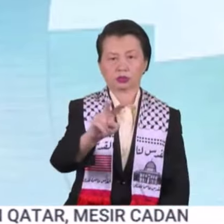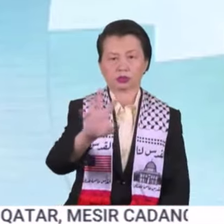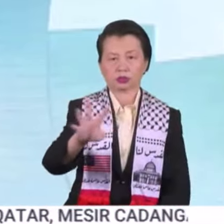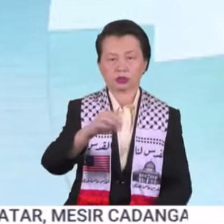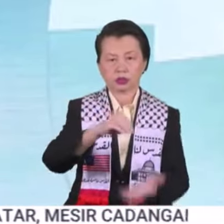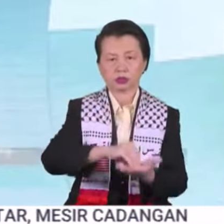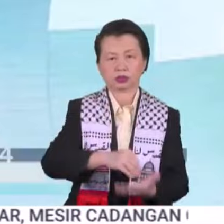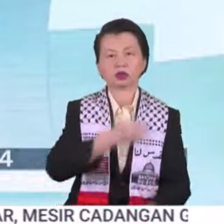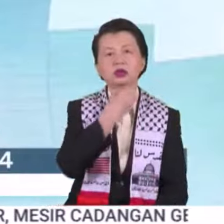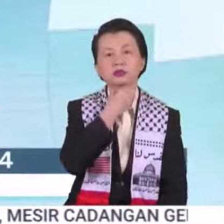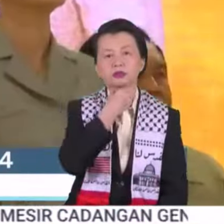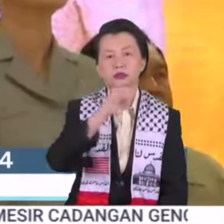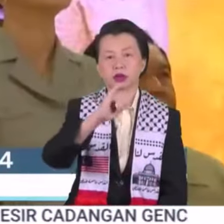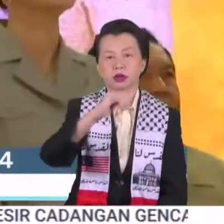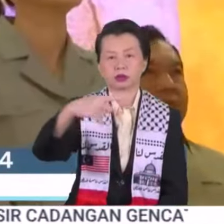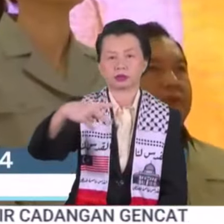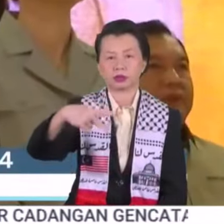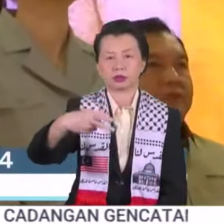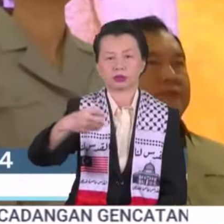di Ipoh.